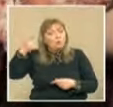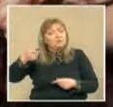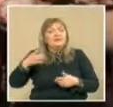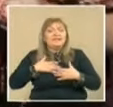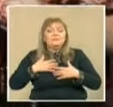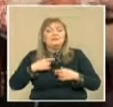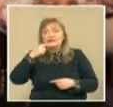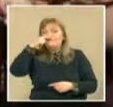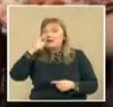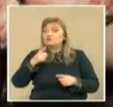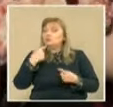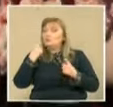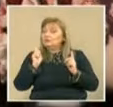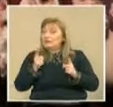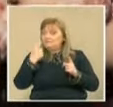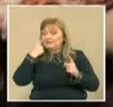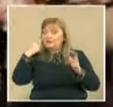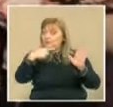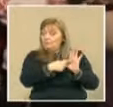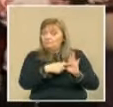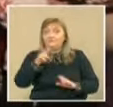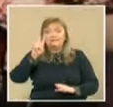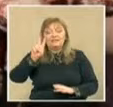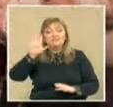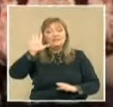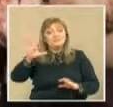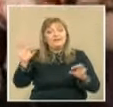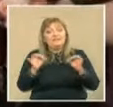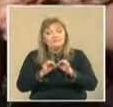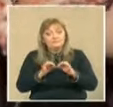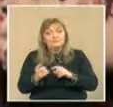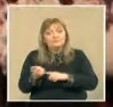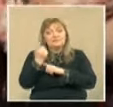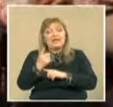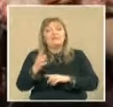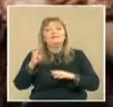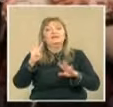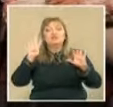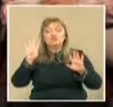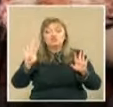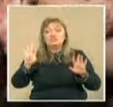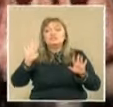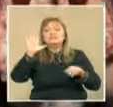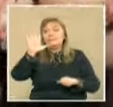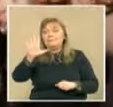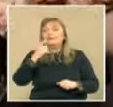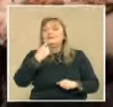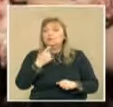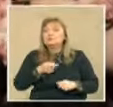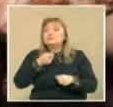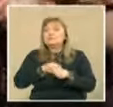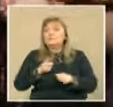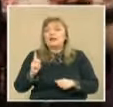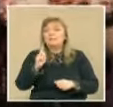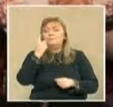в... Точно така. На 25 февруари през 1945 година се е състоял